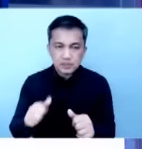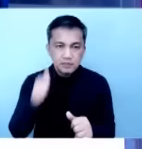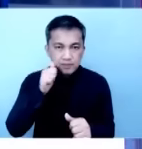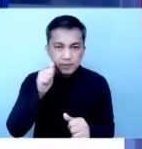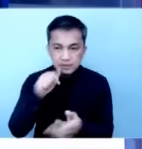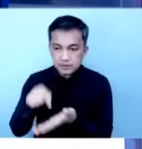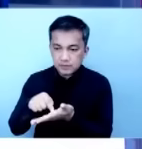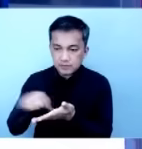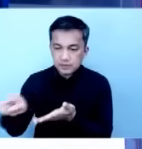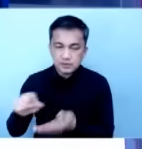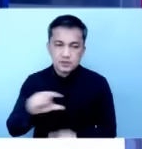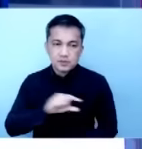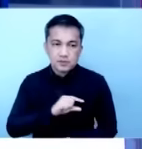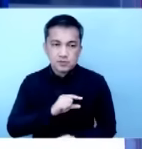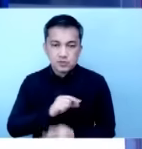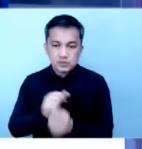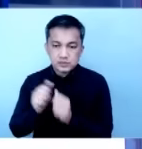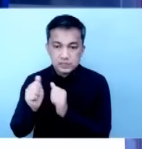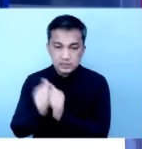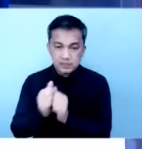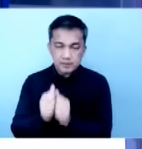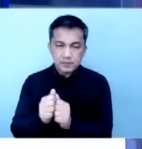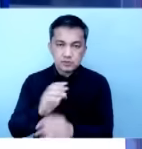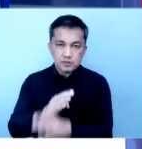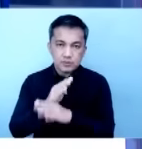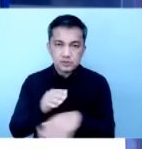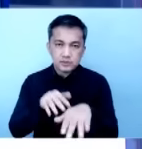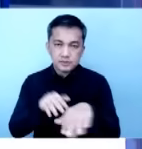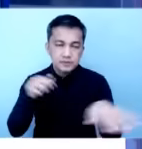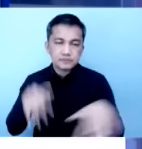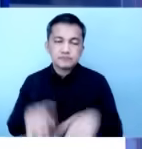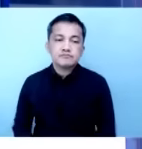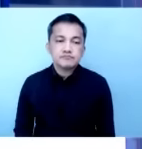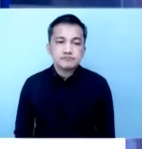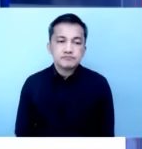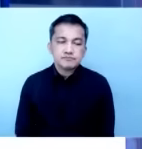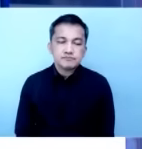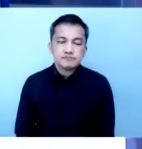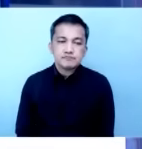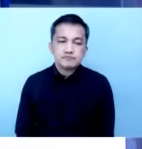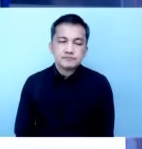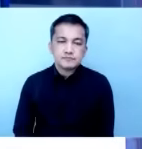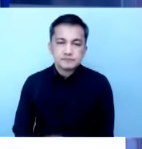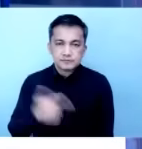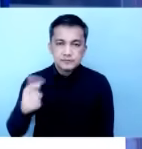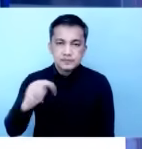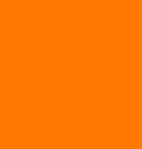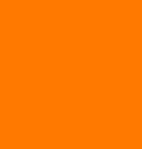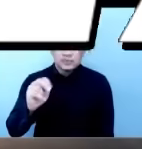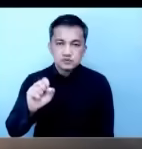ng police escort para makaiwas sa traffic. Nasa frontline ng balitang yan, si Ian Suyu.